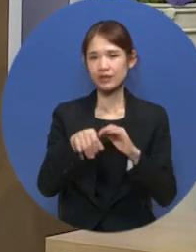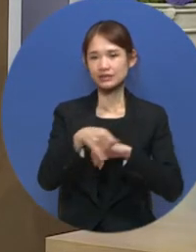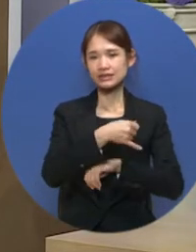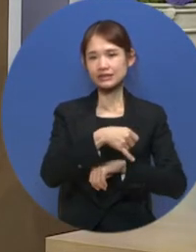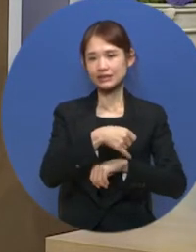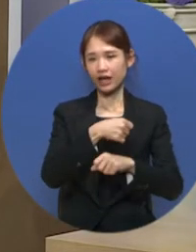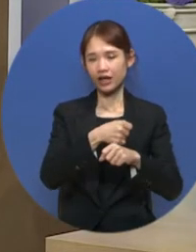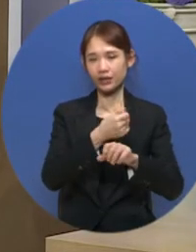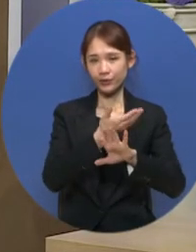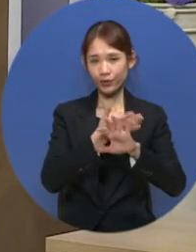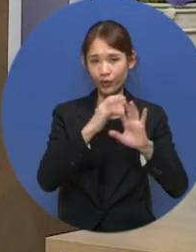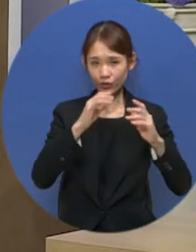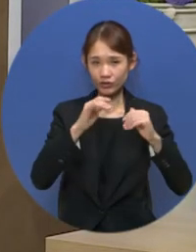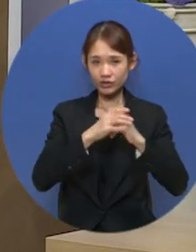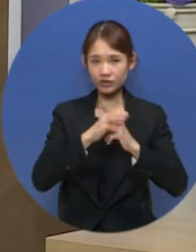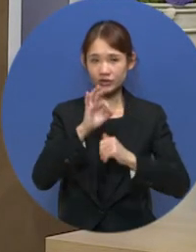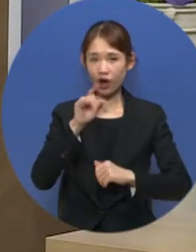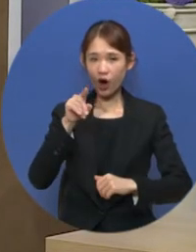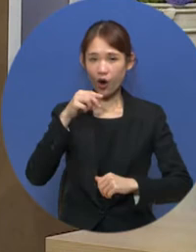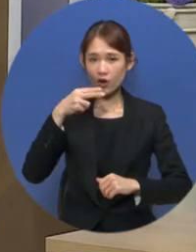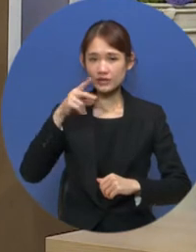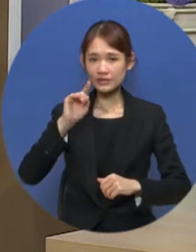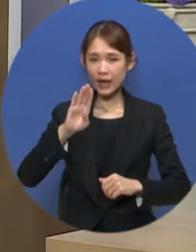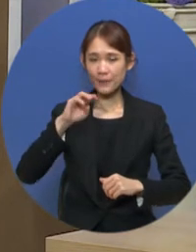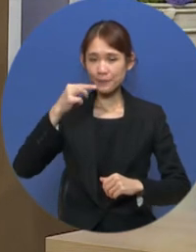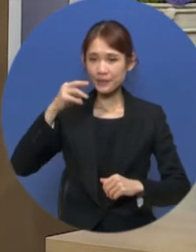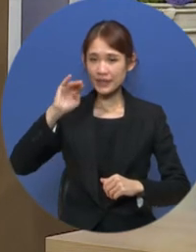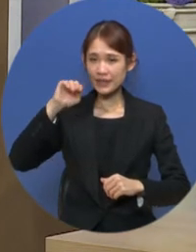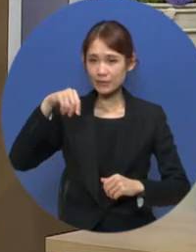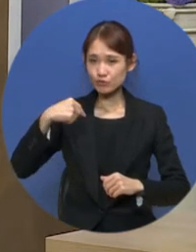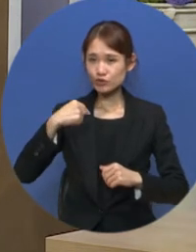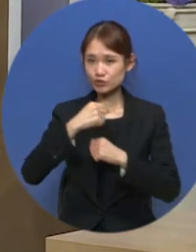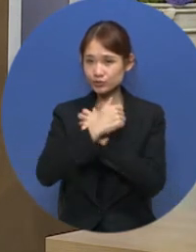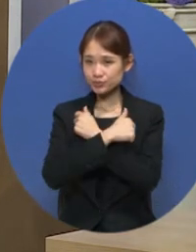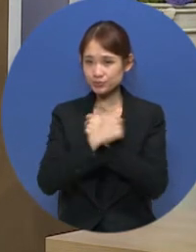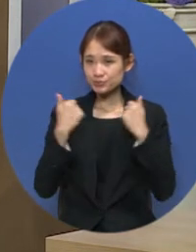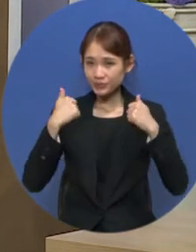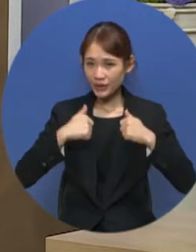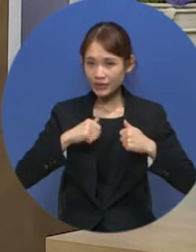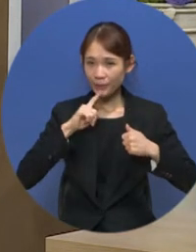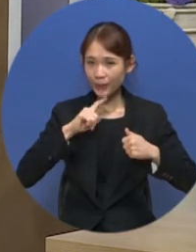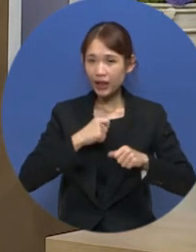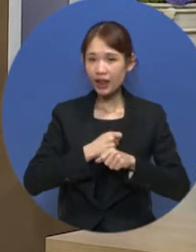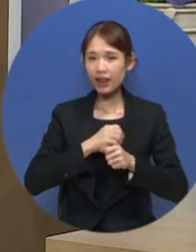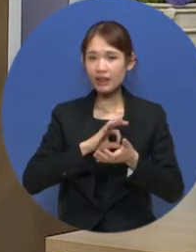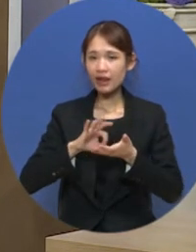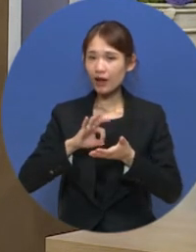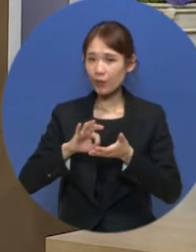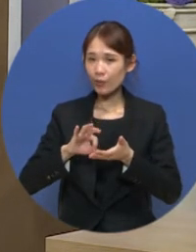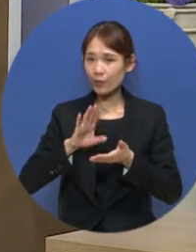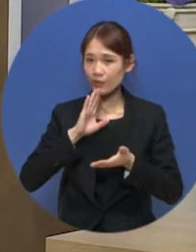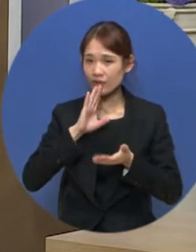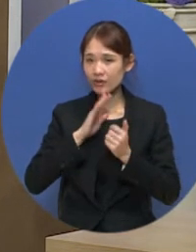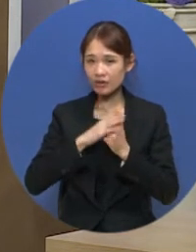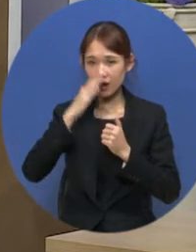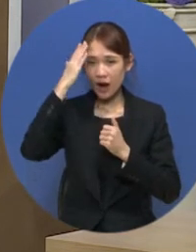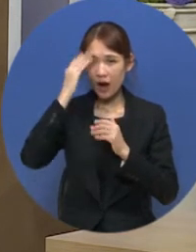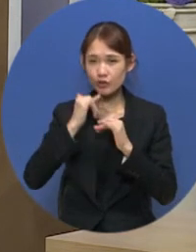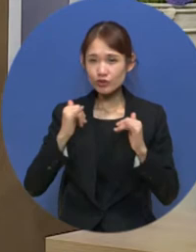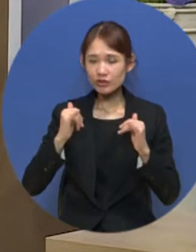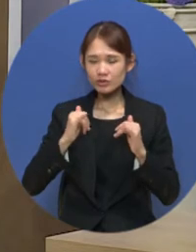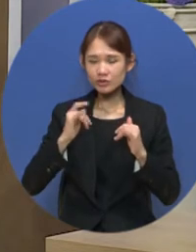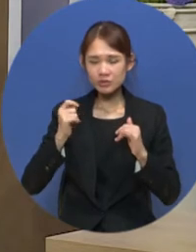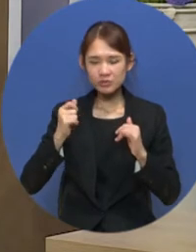디자인을 외국에서는 어댑티브 패션이라고 하던데 네네. 혹시 어댑티브 패션이 좀 그 한국인들에게는 좀